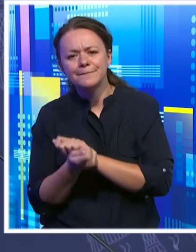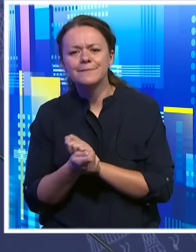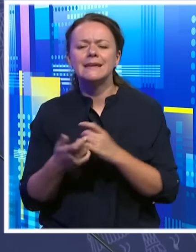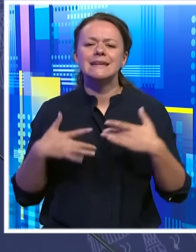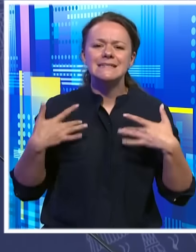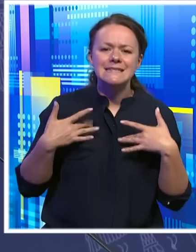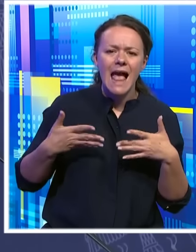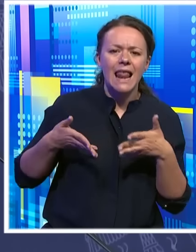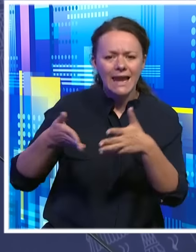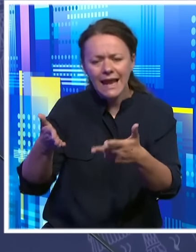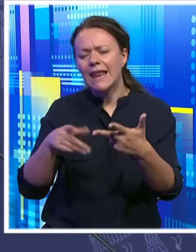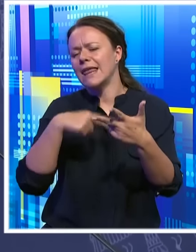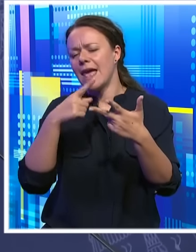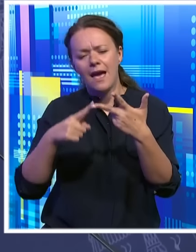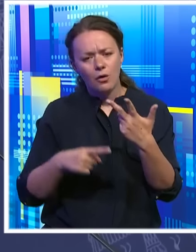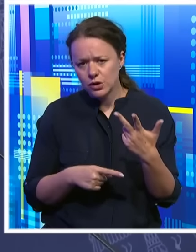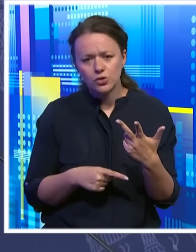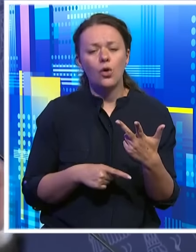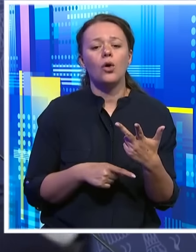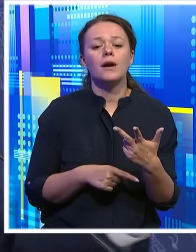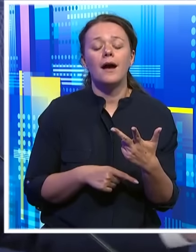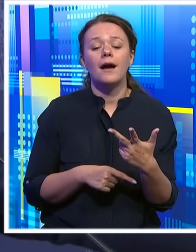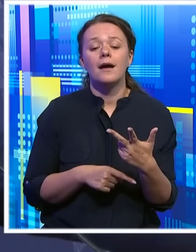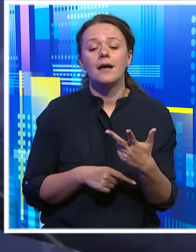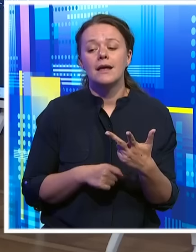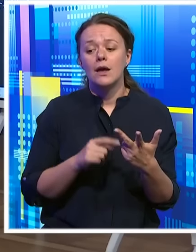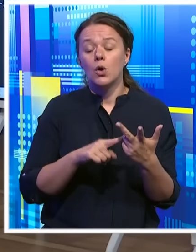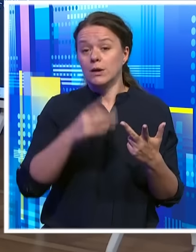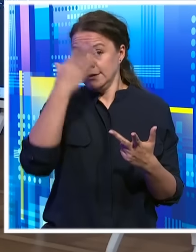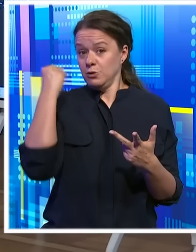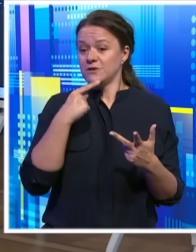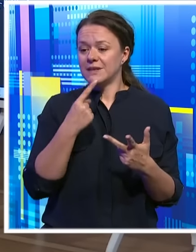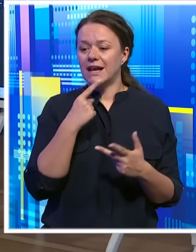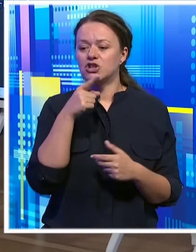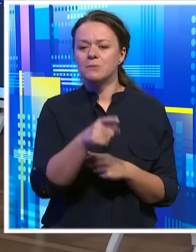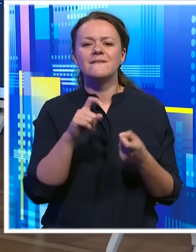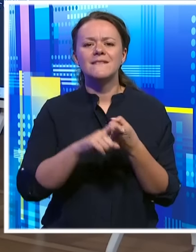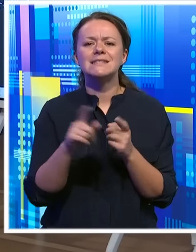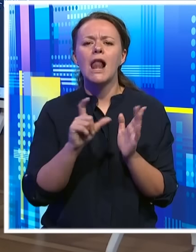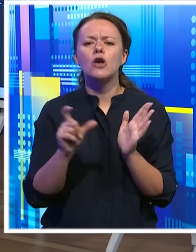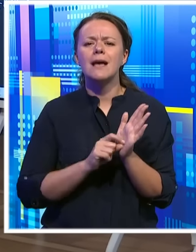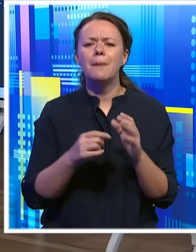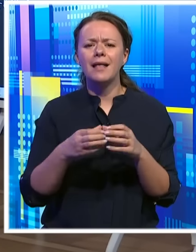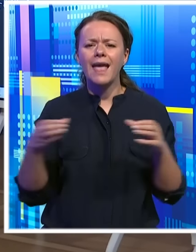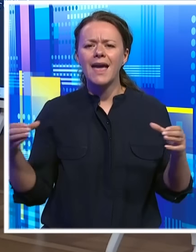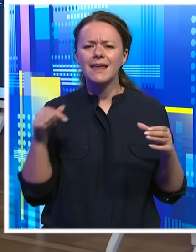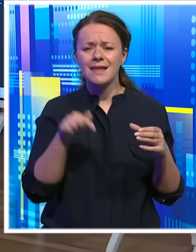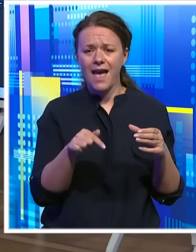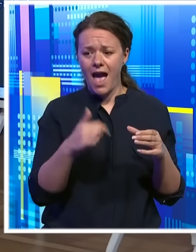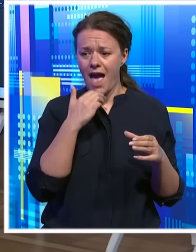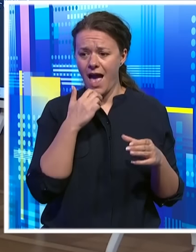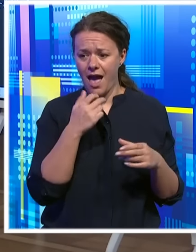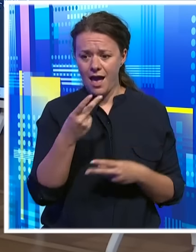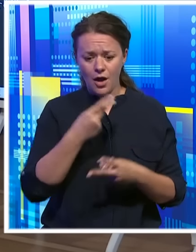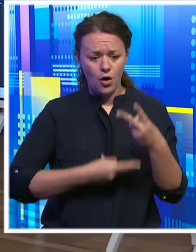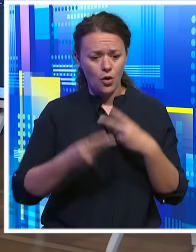koridora i svega drugog. I uzgred, zaboravio sam da kažem kod ove baterije, mi ovo da proizvodimo. Mi smo de facto ukinuli